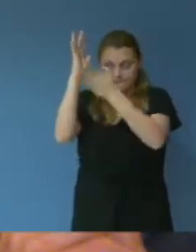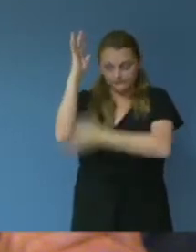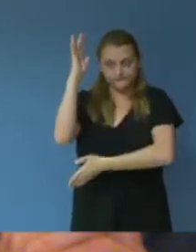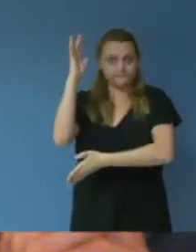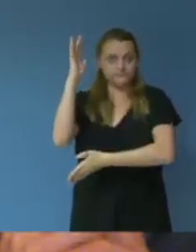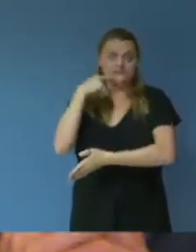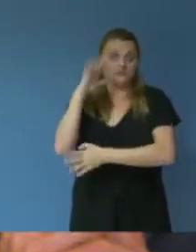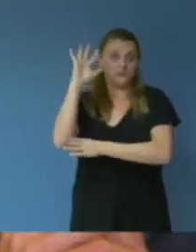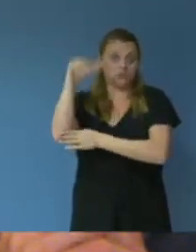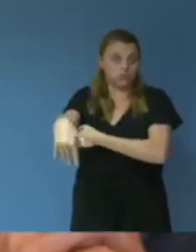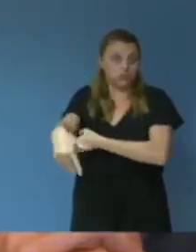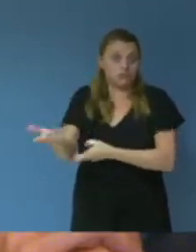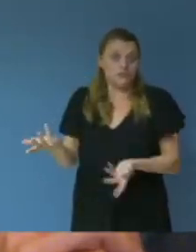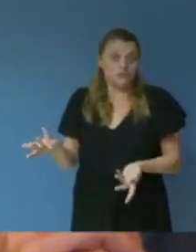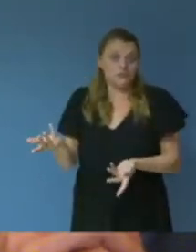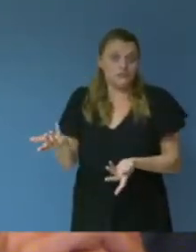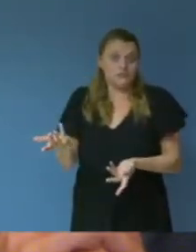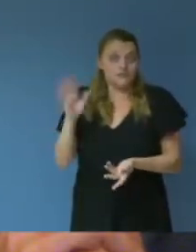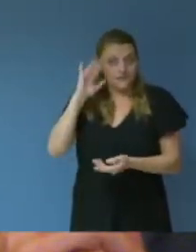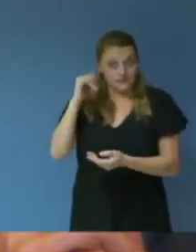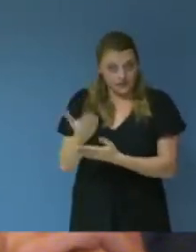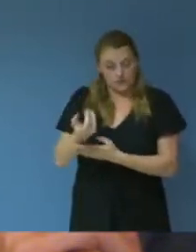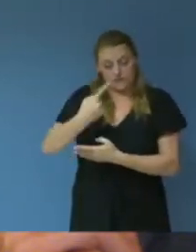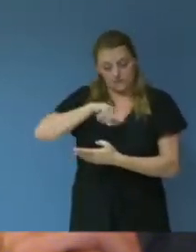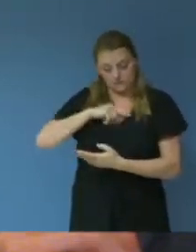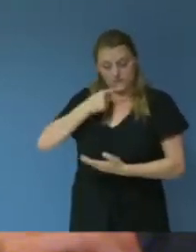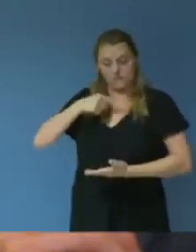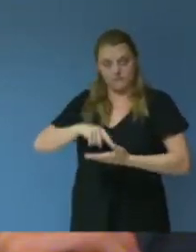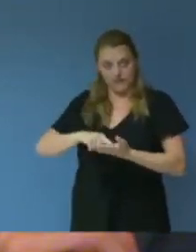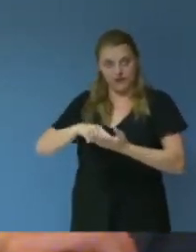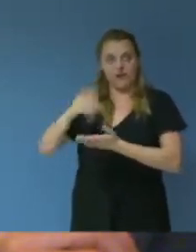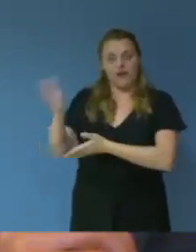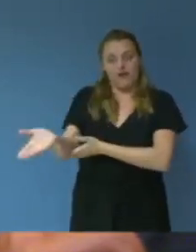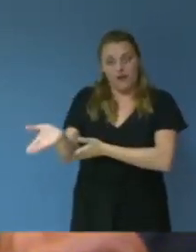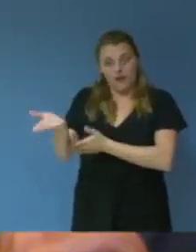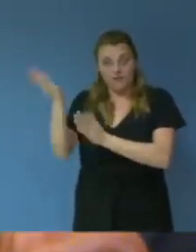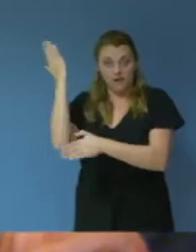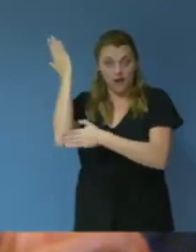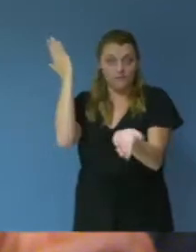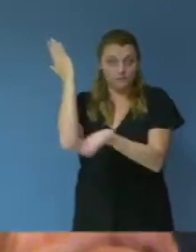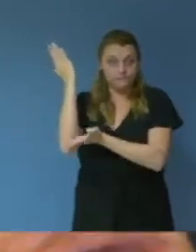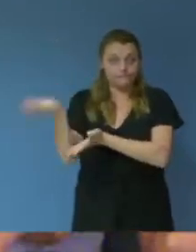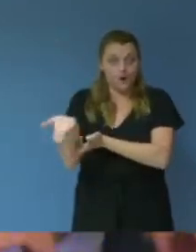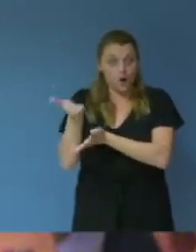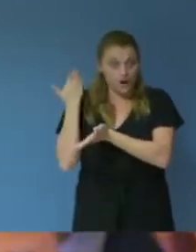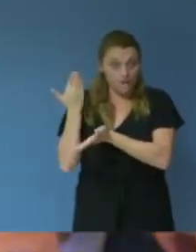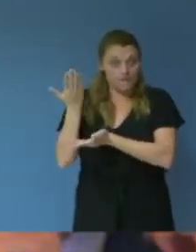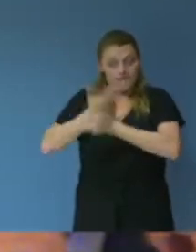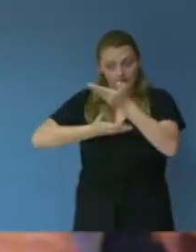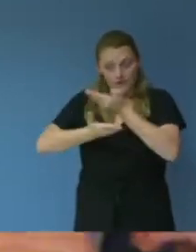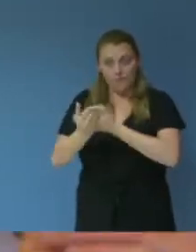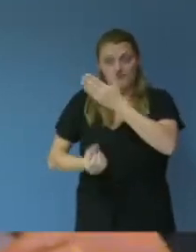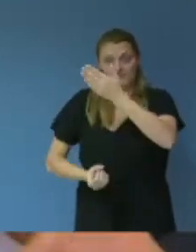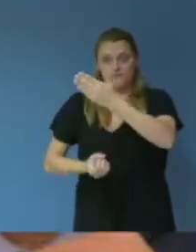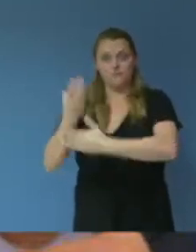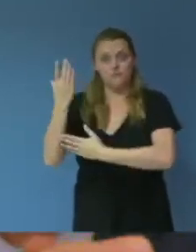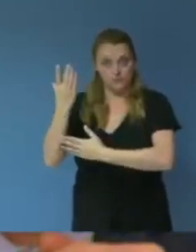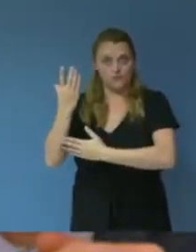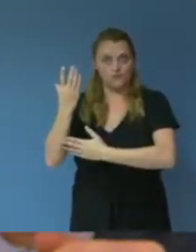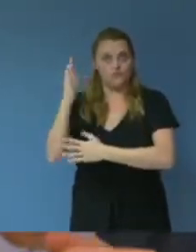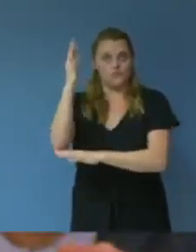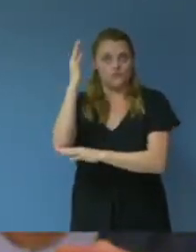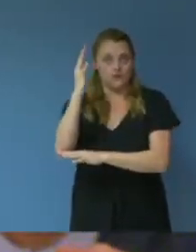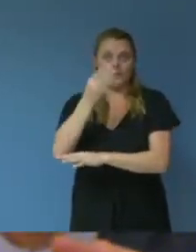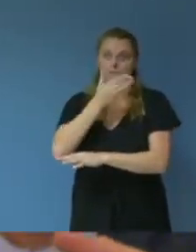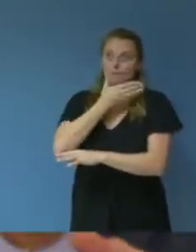choix qui est fait, c'est de replanter des nouveaux arbres qui sont en plus adaptés au climat